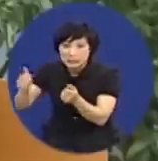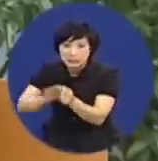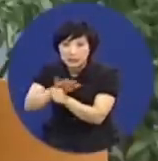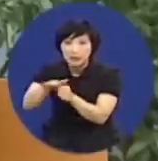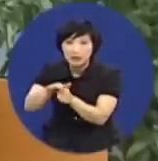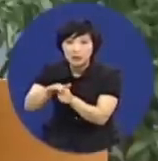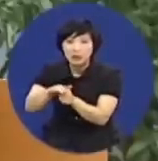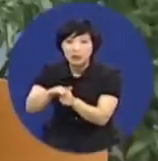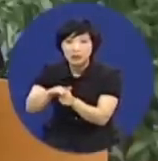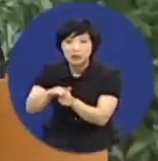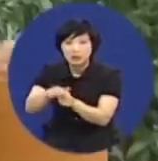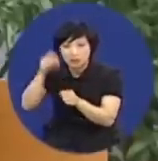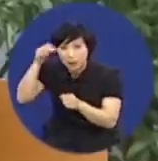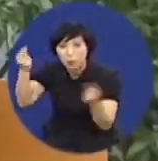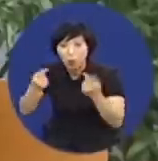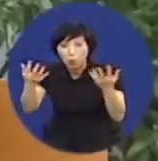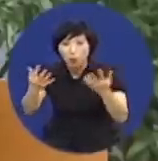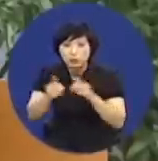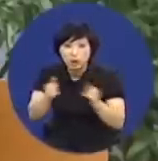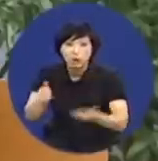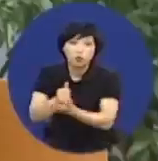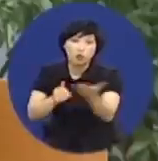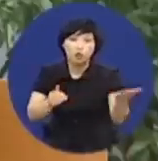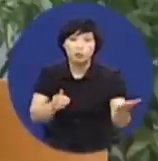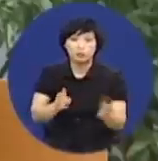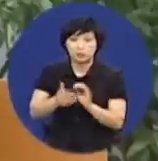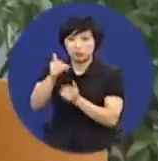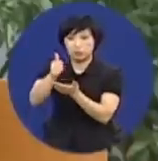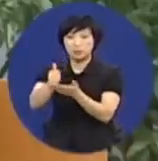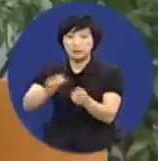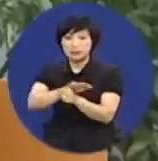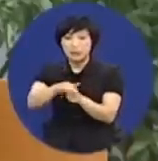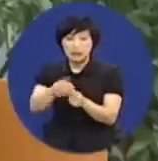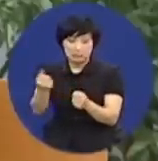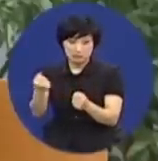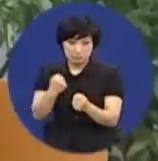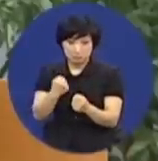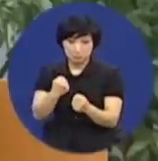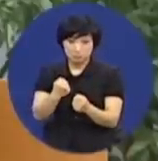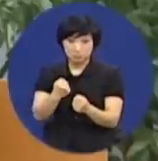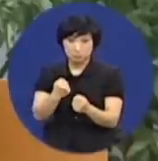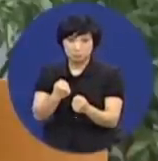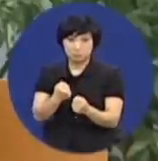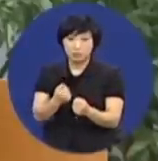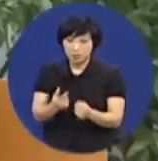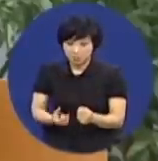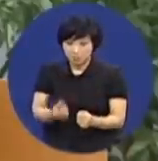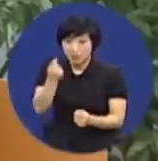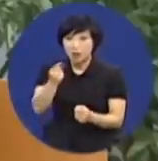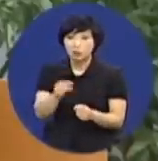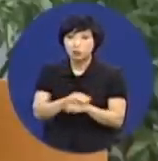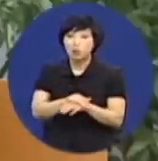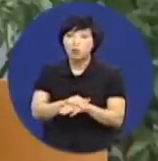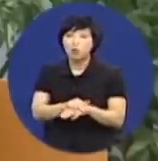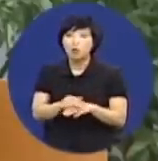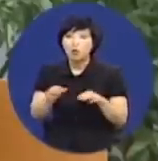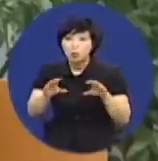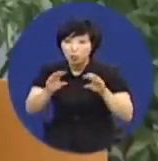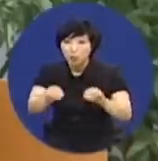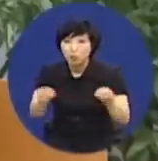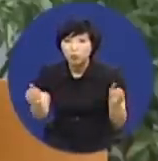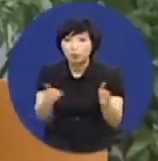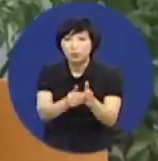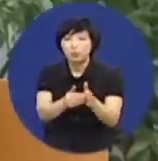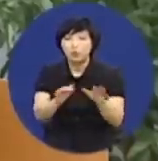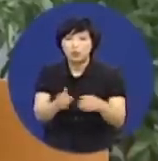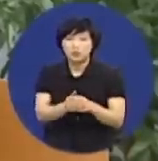関係なく、誰でも神様の愛の前に来る人は、このようにイエス・キリストの愛の力で現場で